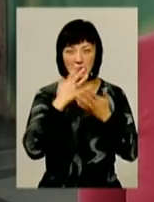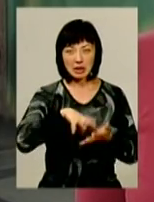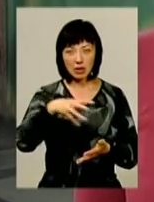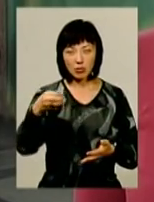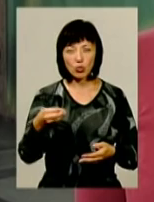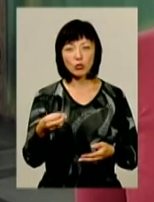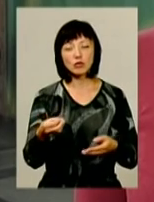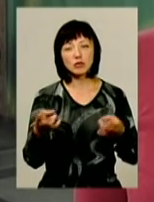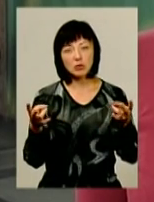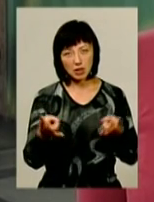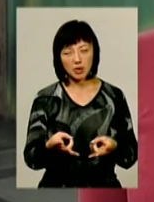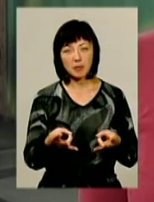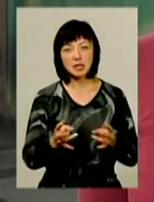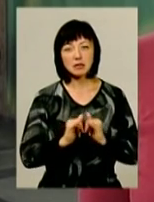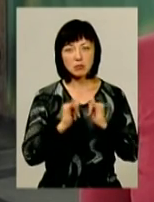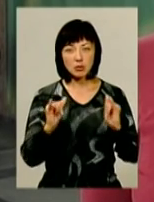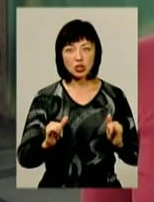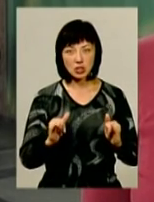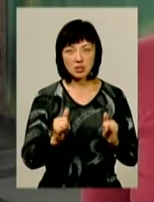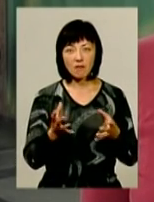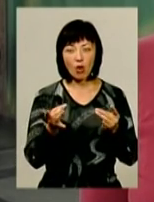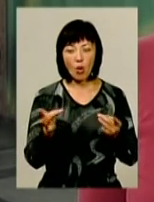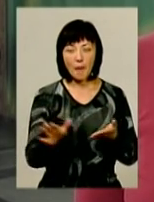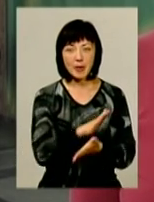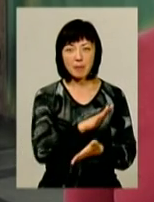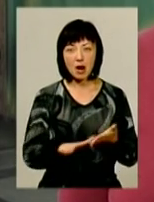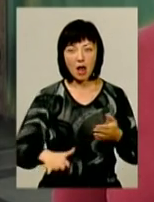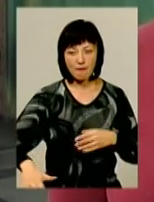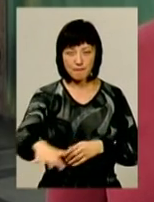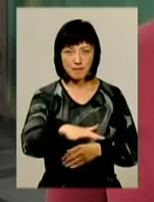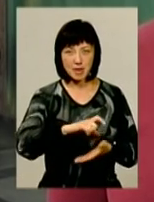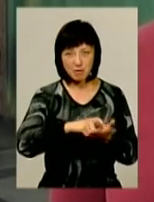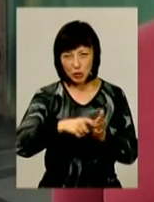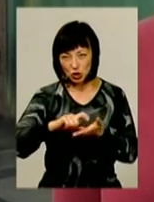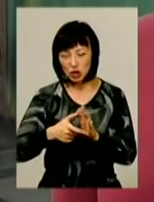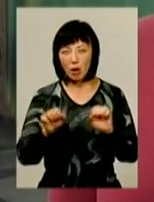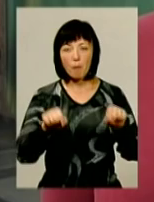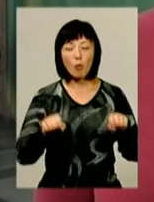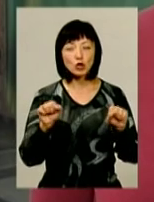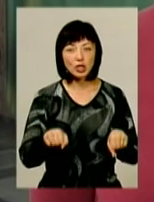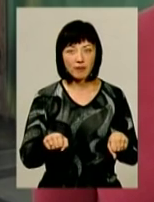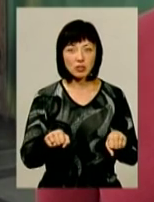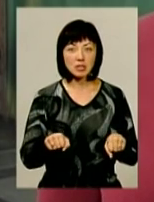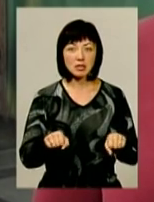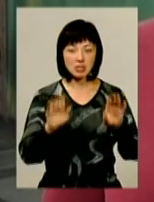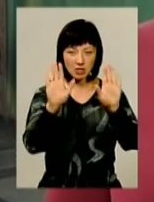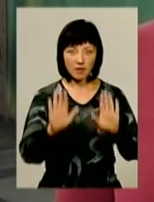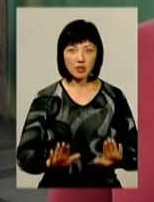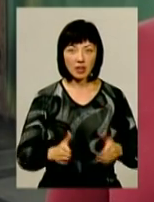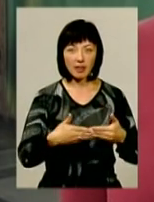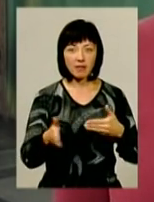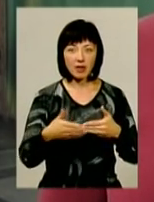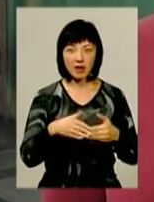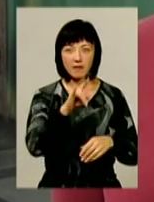бажано збільшити кратність вологоприбирання в приміщеннях, по можливості завішати двірні